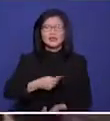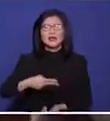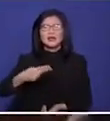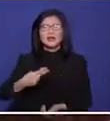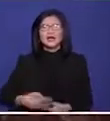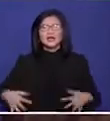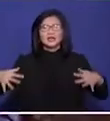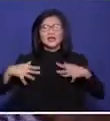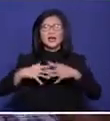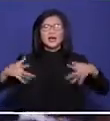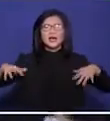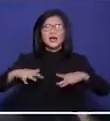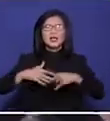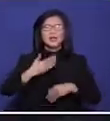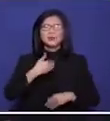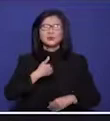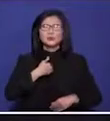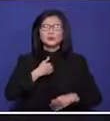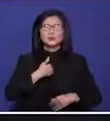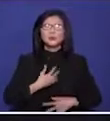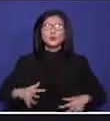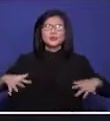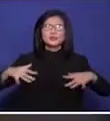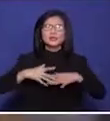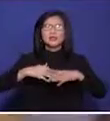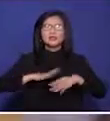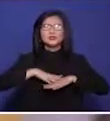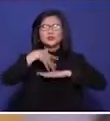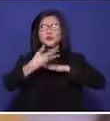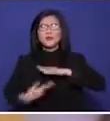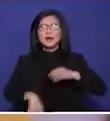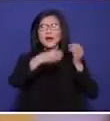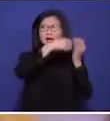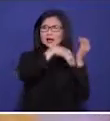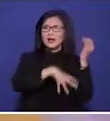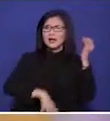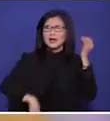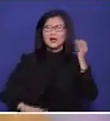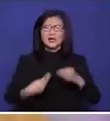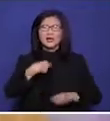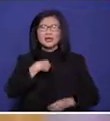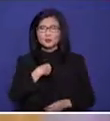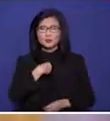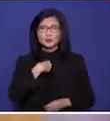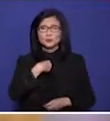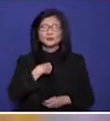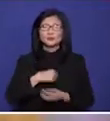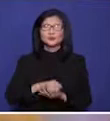Indonesia tanah airku, tanah tumpah